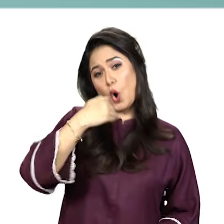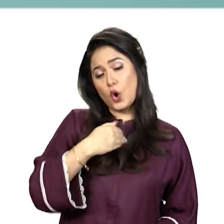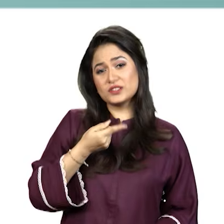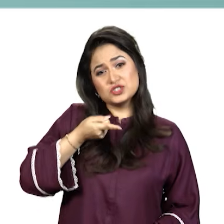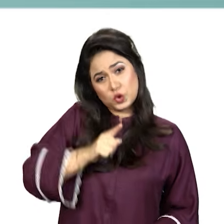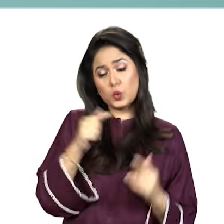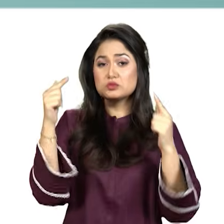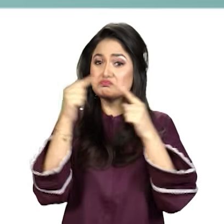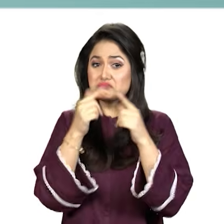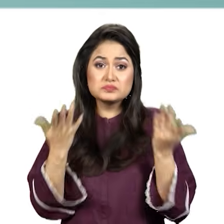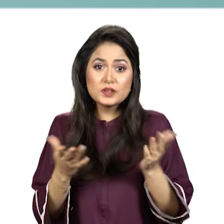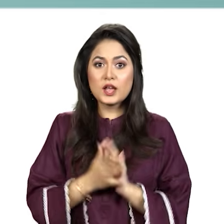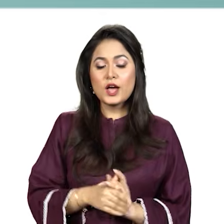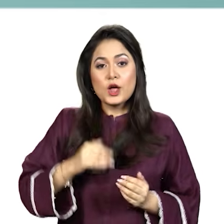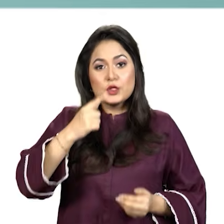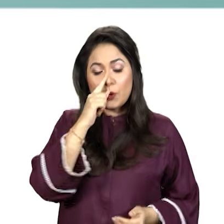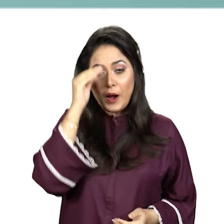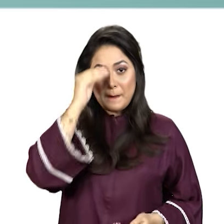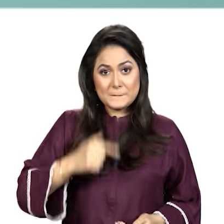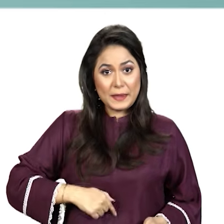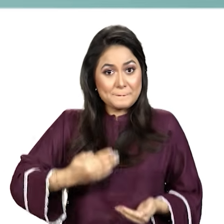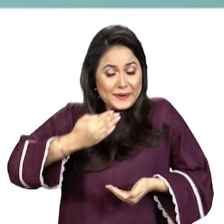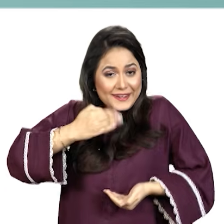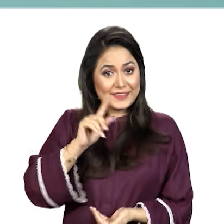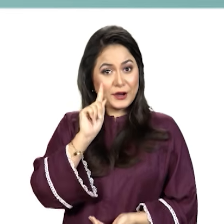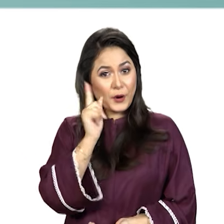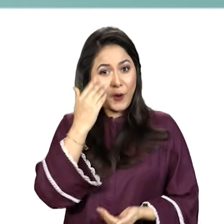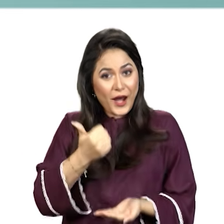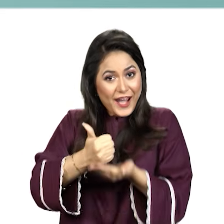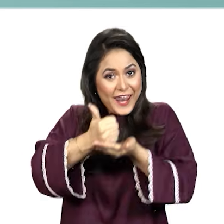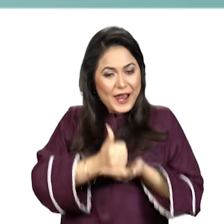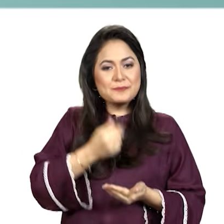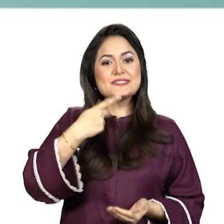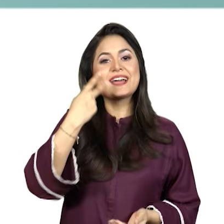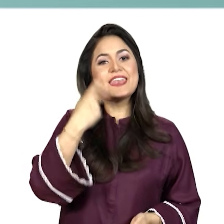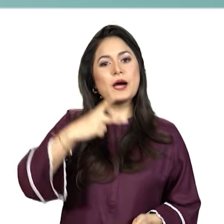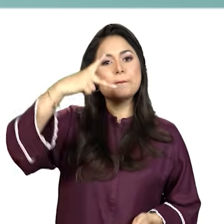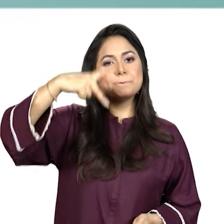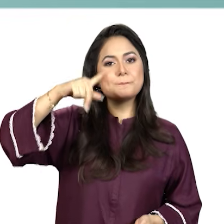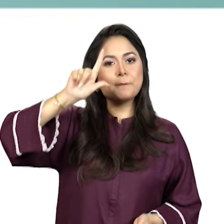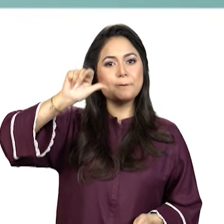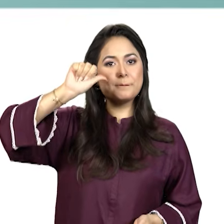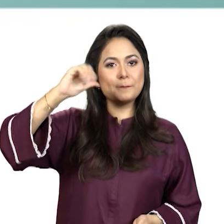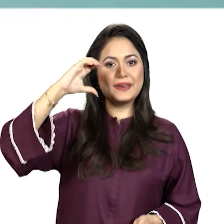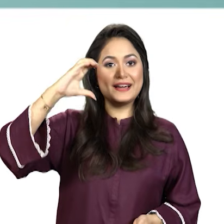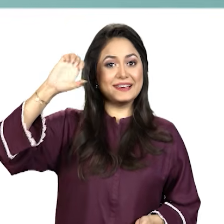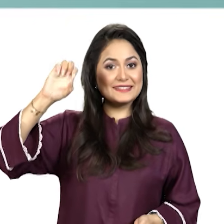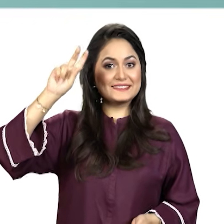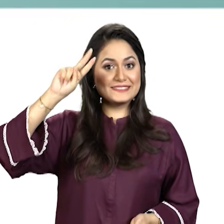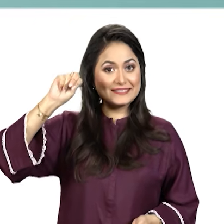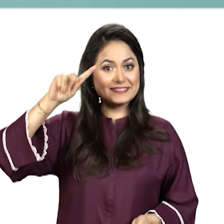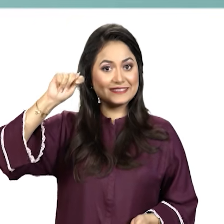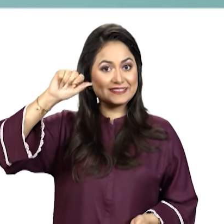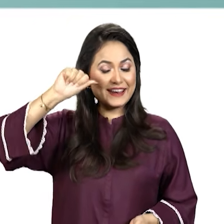जरूरत डायरेक्ट पूरी कर सकती है। तो माँ के पेट में एक एक्स्ट्रा हेल्प होती है और वो होता है प्लासेंटा। प्लासेंटा हमल के साथ ही